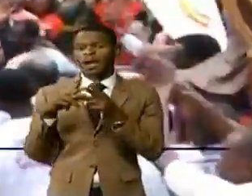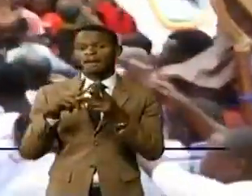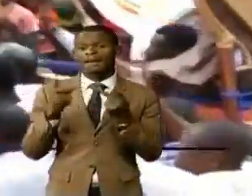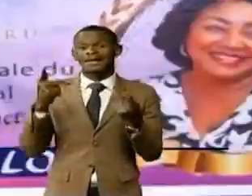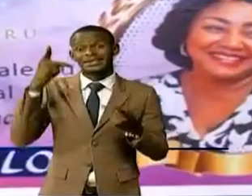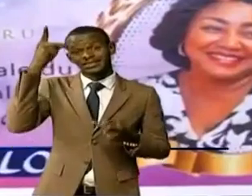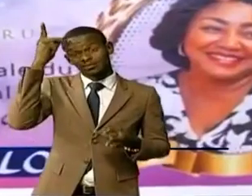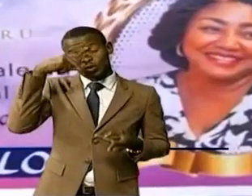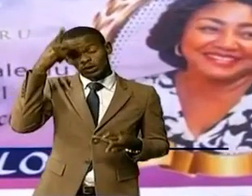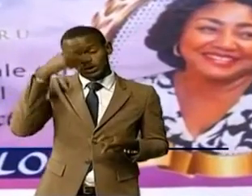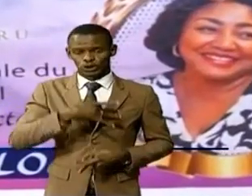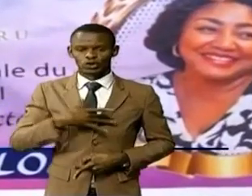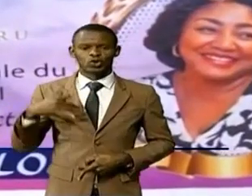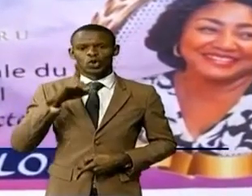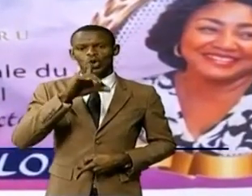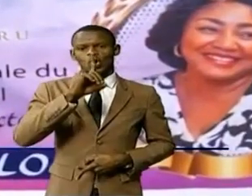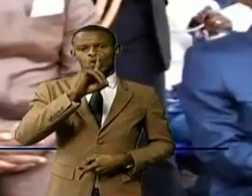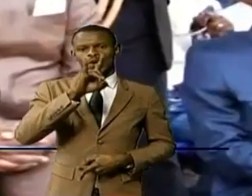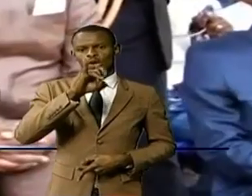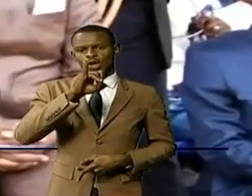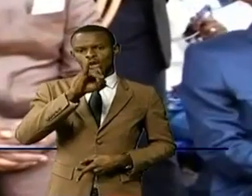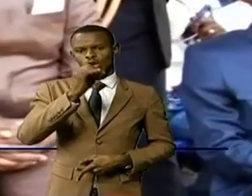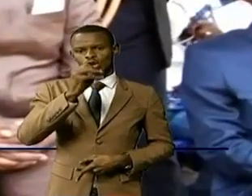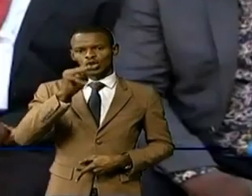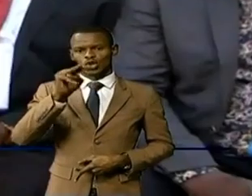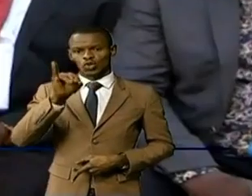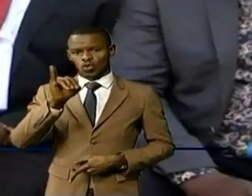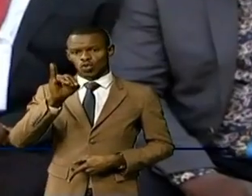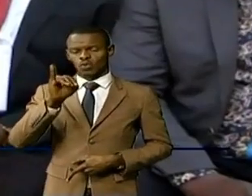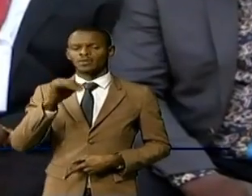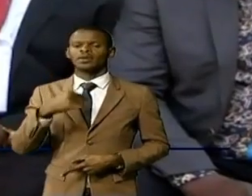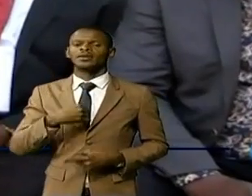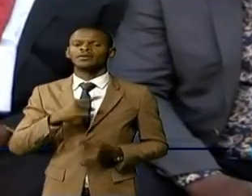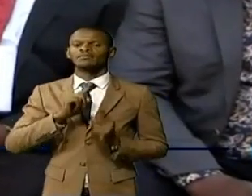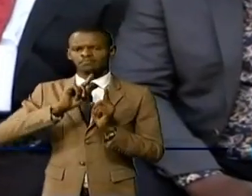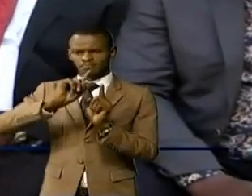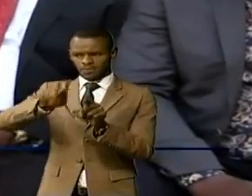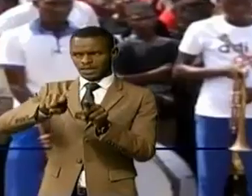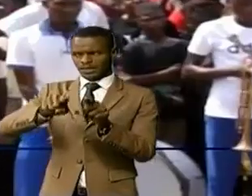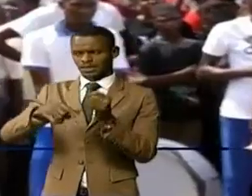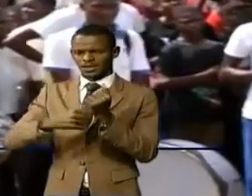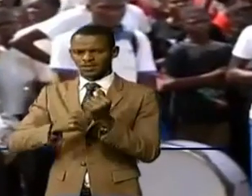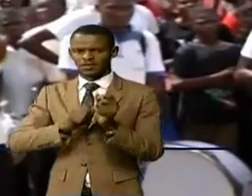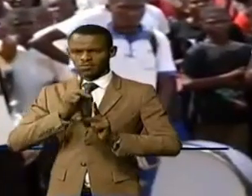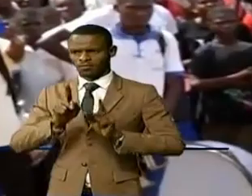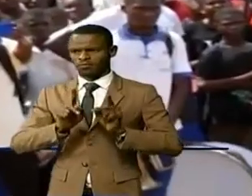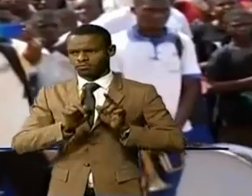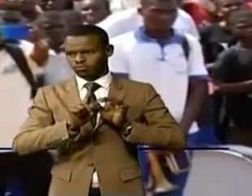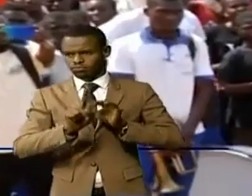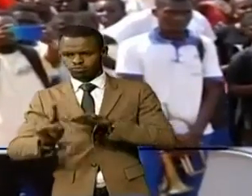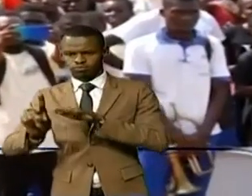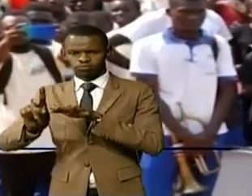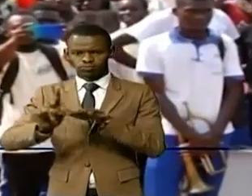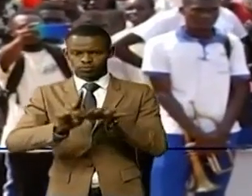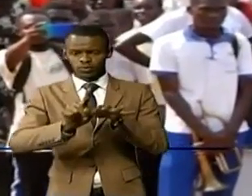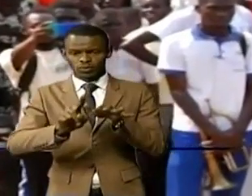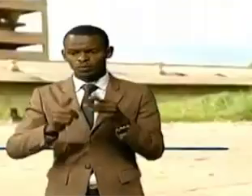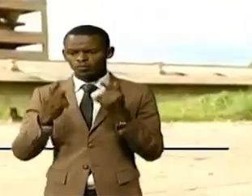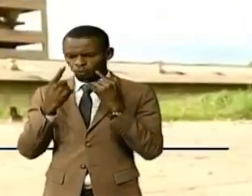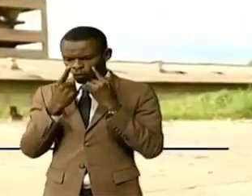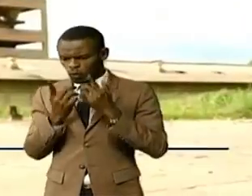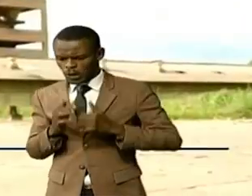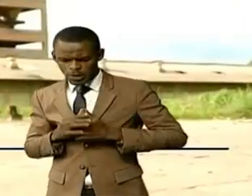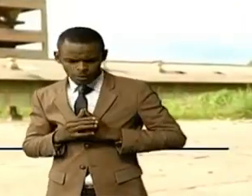une descente sur le terrain avec l'appui de sa base. Cela pour étudier les faisabilités de lancer la reprise